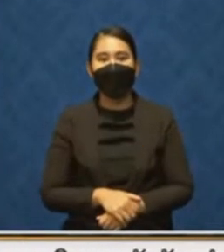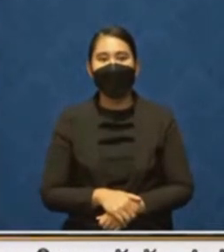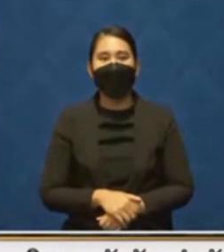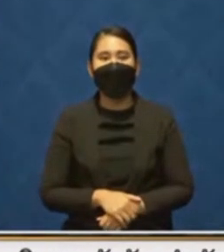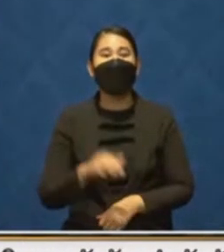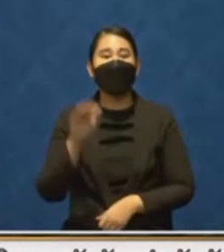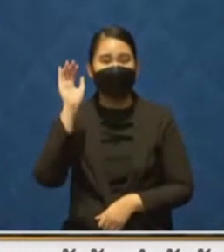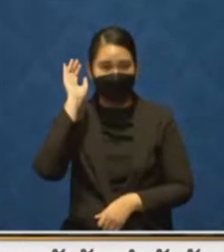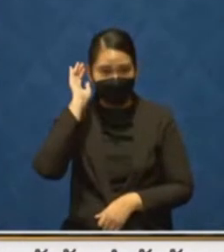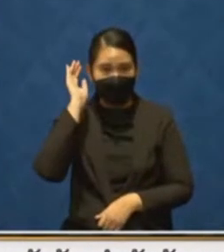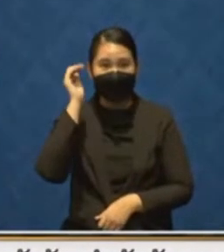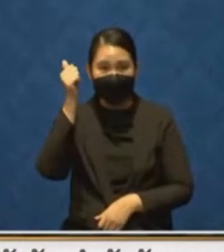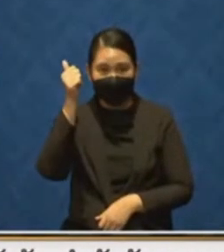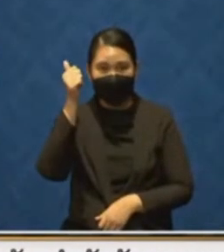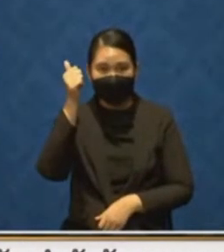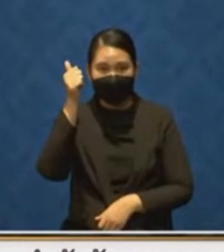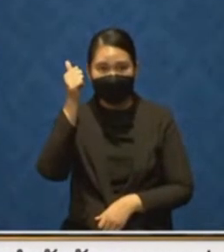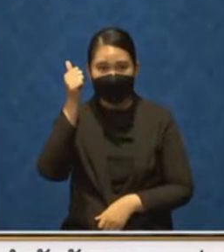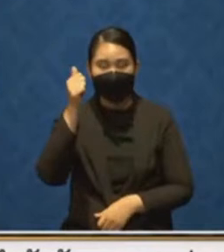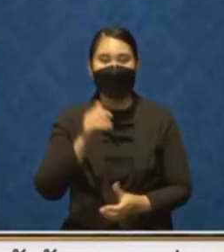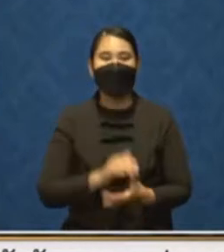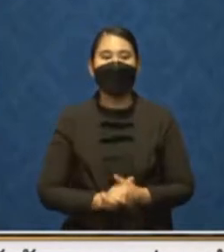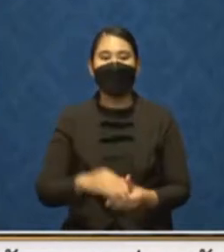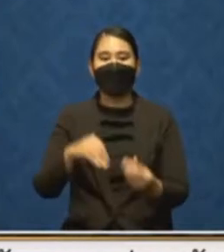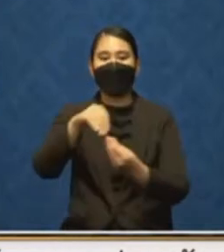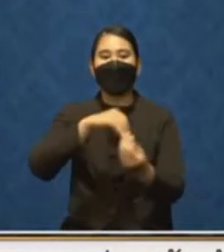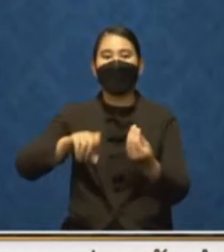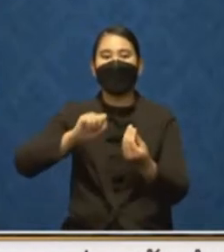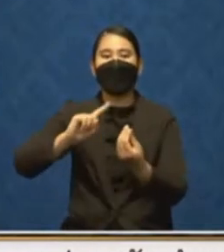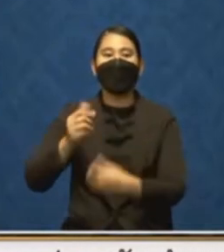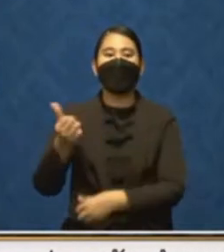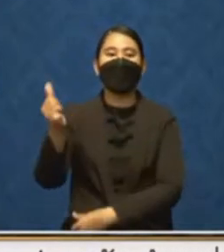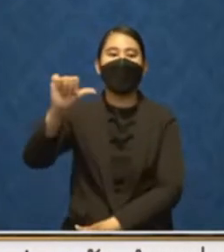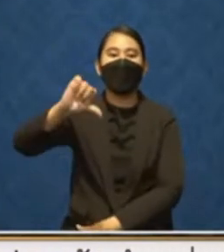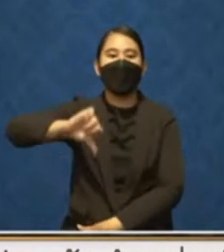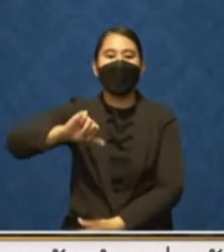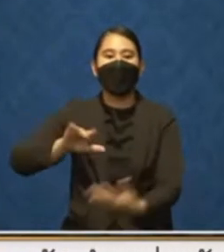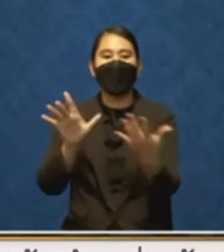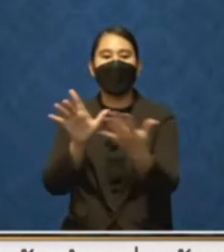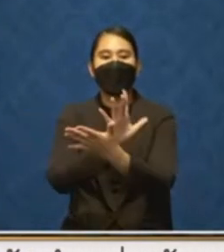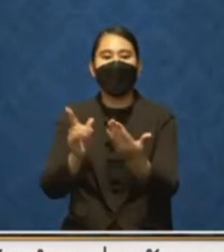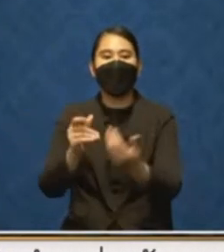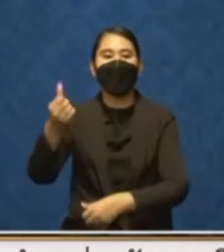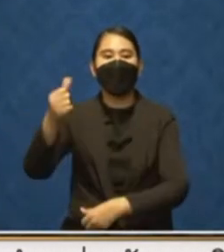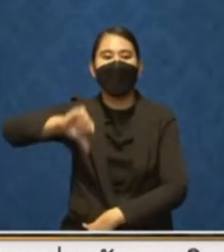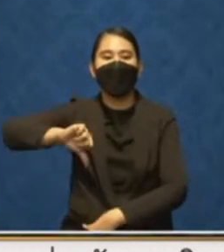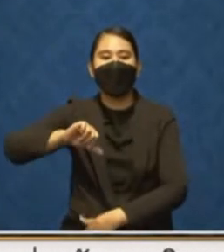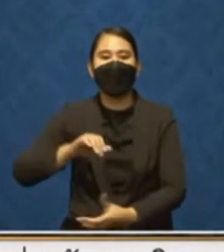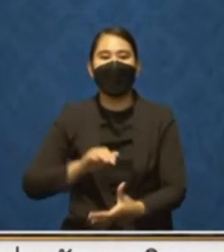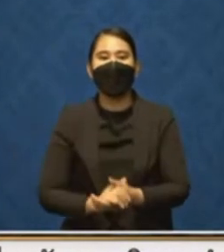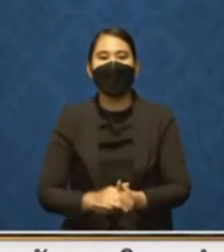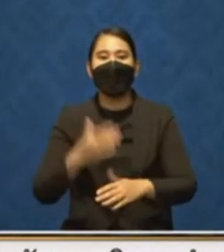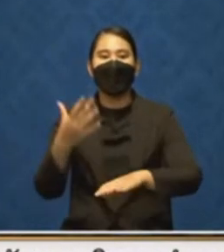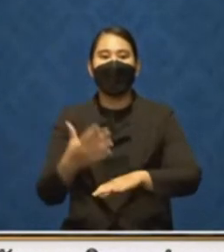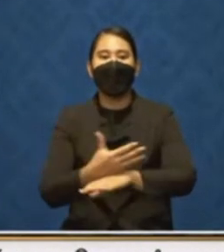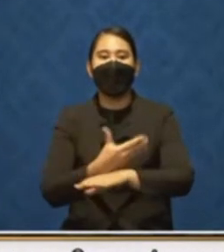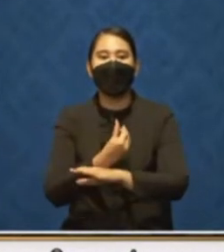รัฐบาลชุดนี้เศรษฐกิจก็ฮวยสังคมก็แย่ตามเมืองก็กล้วย